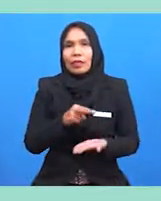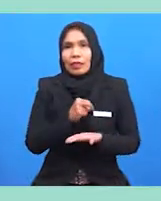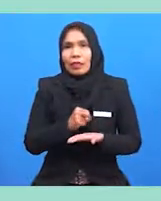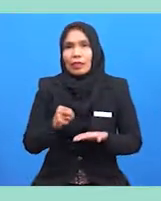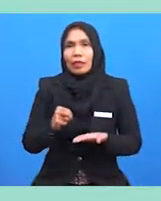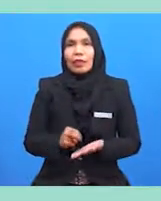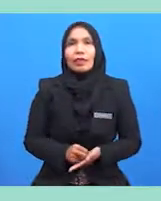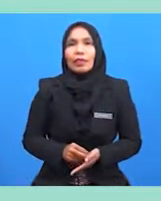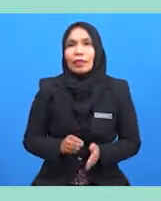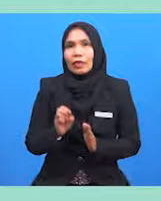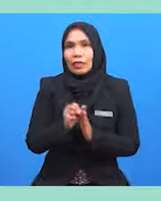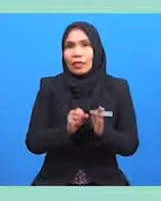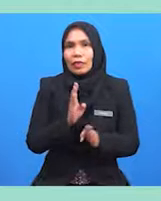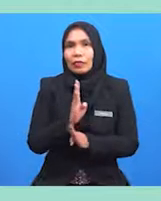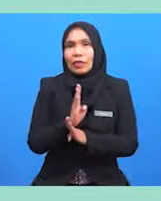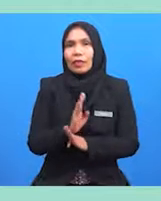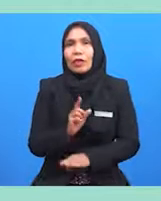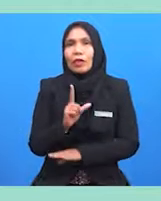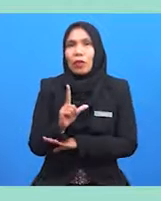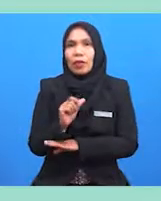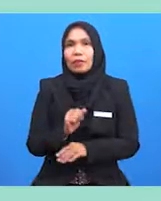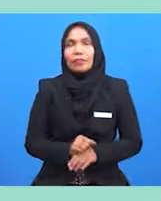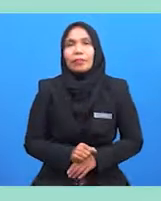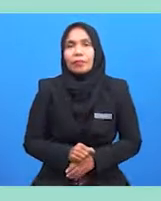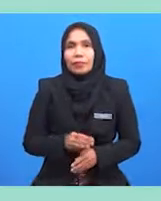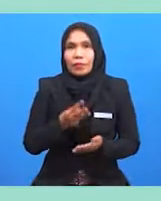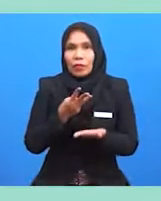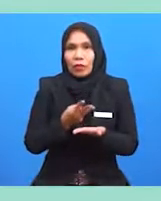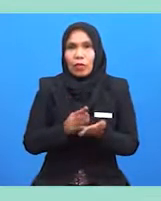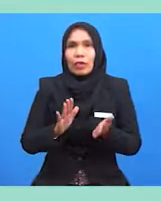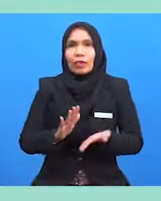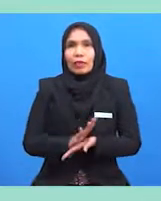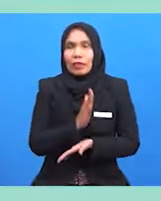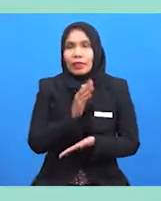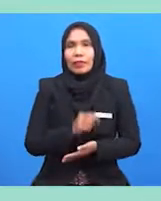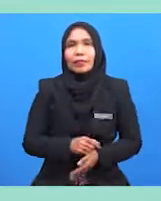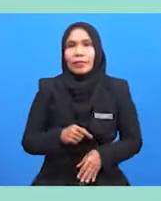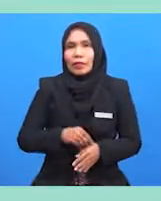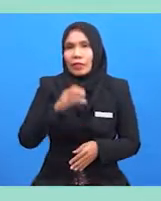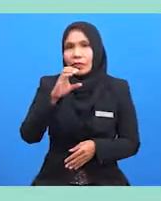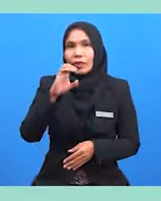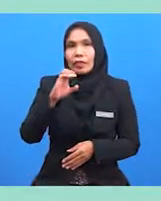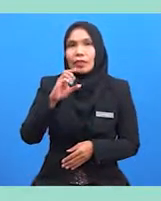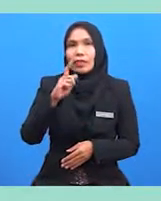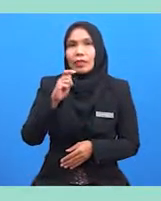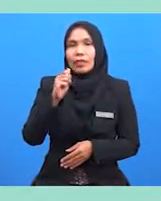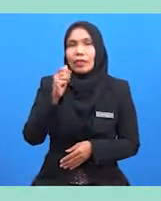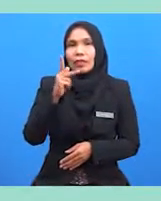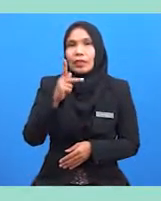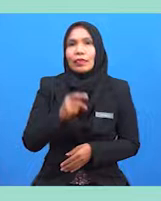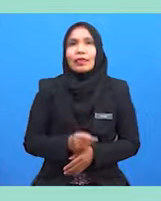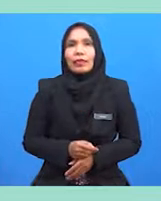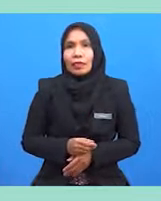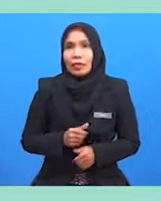adalah wang kertas. Wang kertas dicetak berdasarkan rizab antarabangsa. Ini